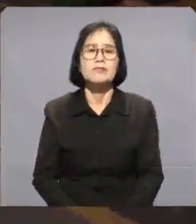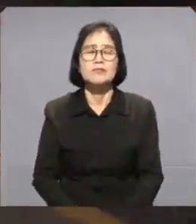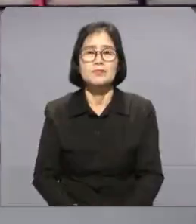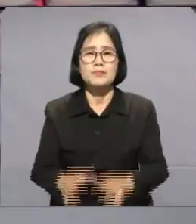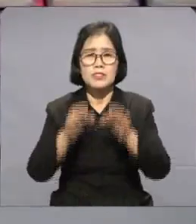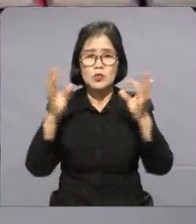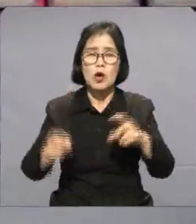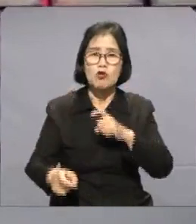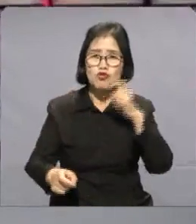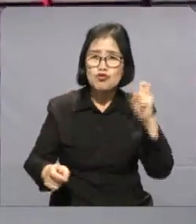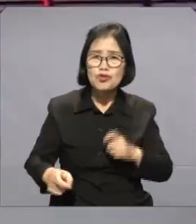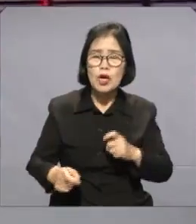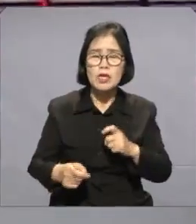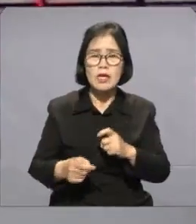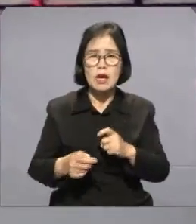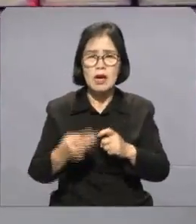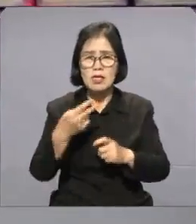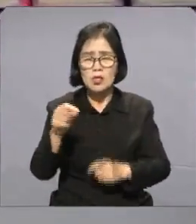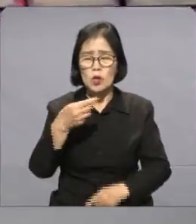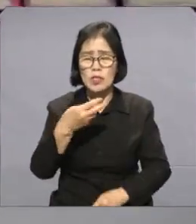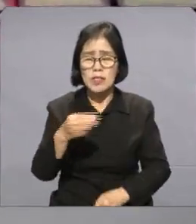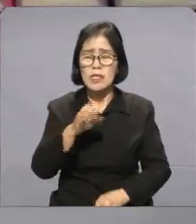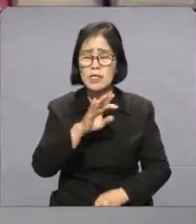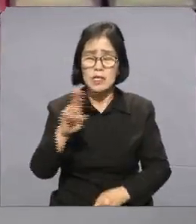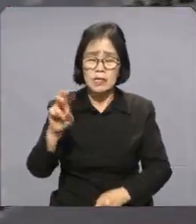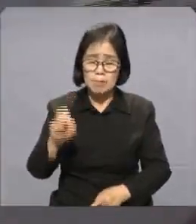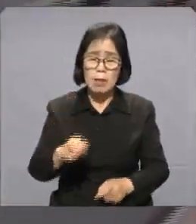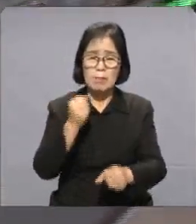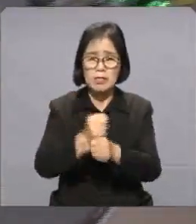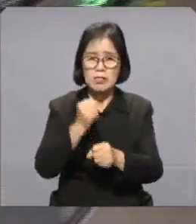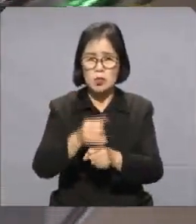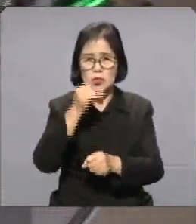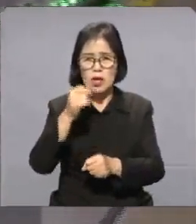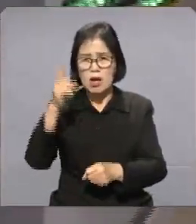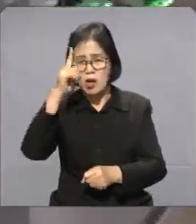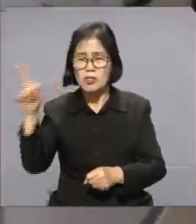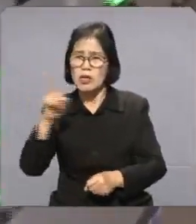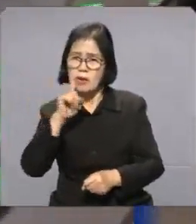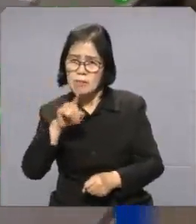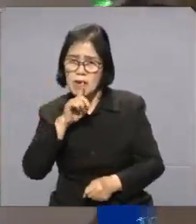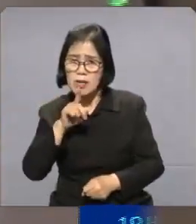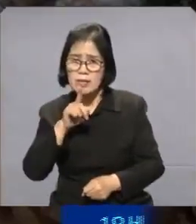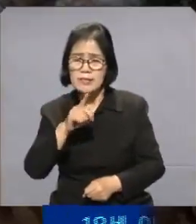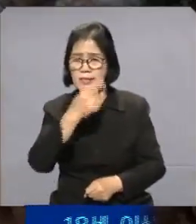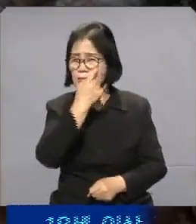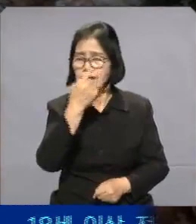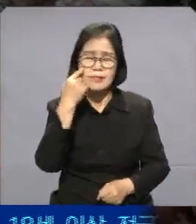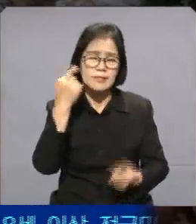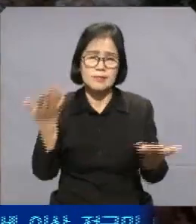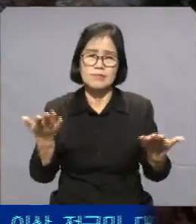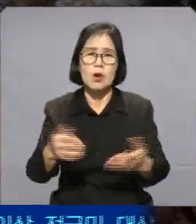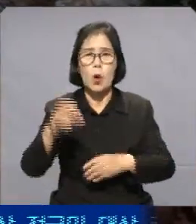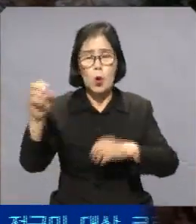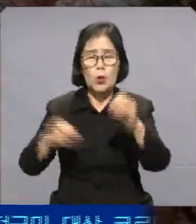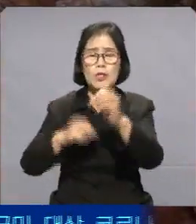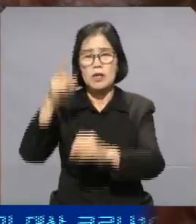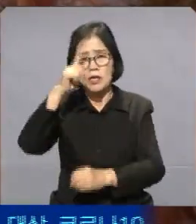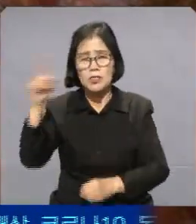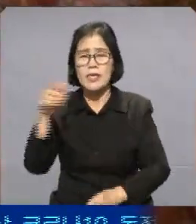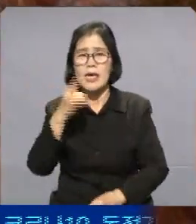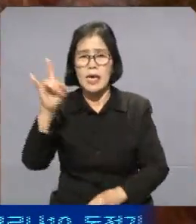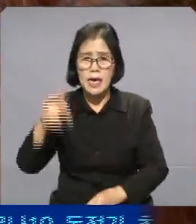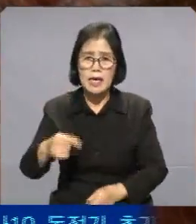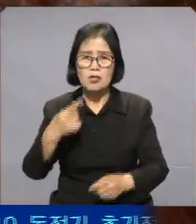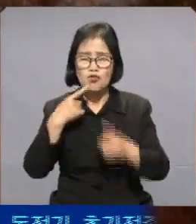그동안 우크라이나가 더티밤을 생산하고 있다는 러시아 측의 주장이 사실 무근으로 드러난 겁니다. 오히려 러시아의 핵